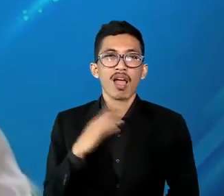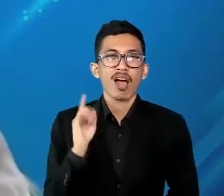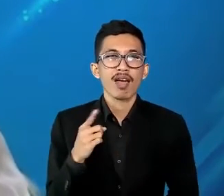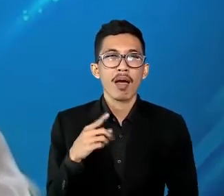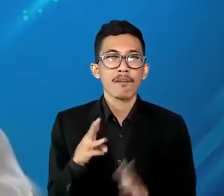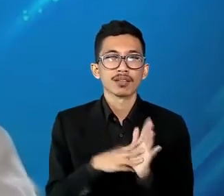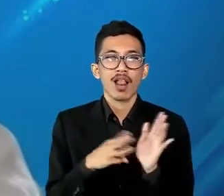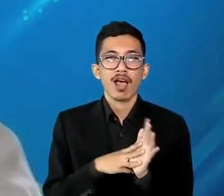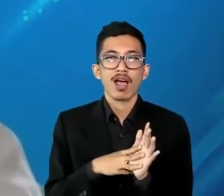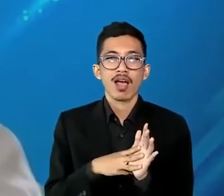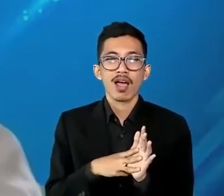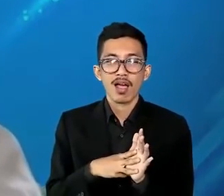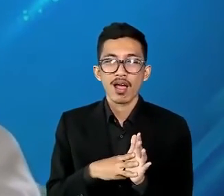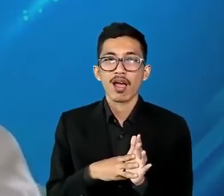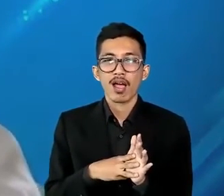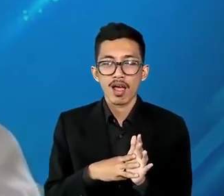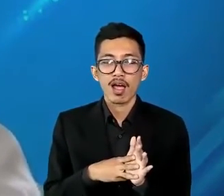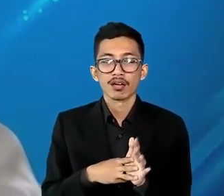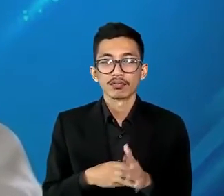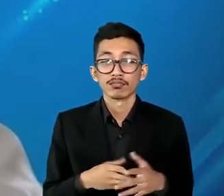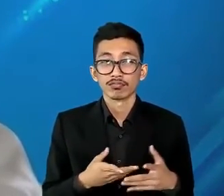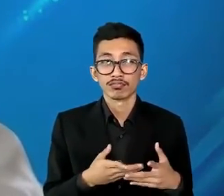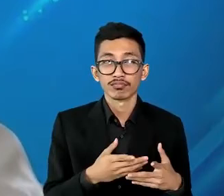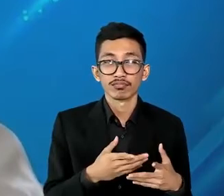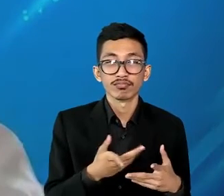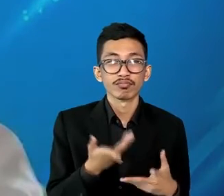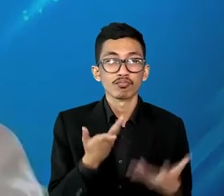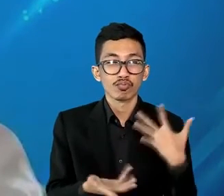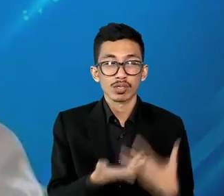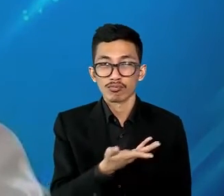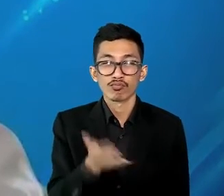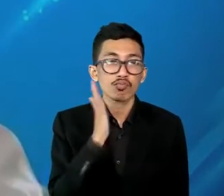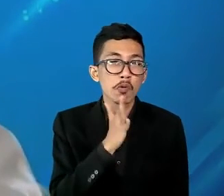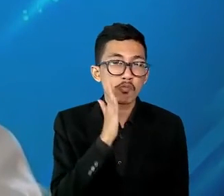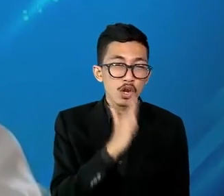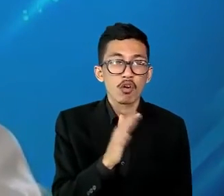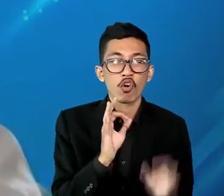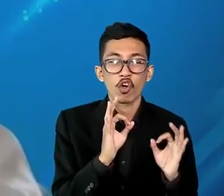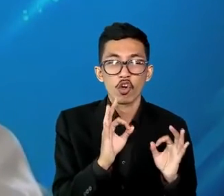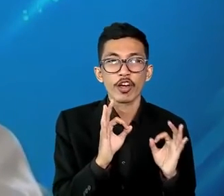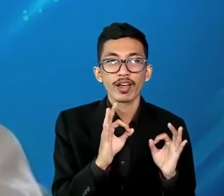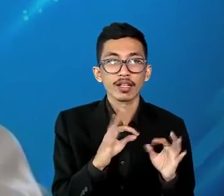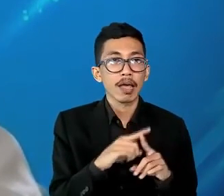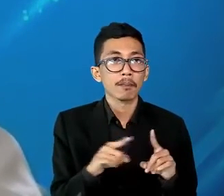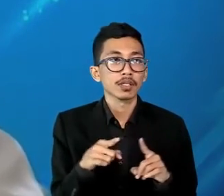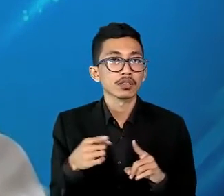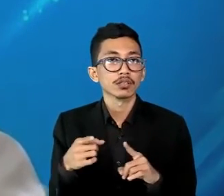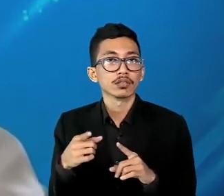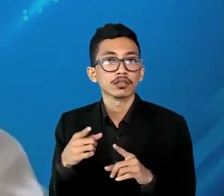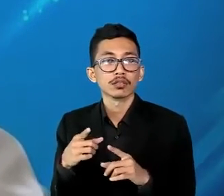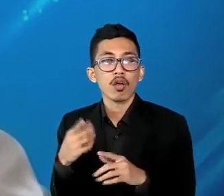itu. Buat mereka yang tertangani dengan baik dan mungkin masih muda, okay. Tetapi mereka yang